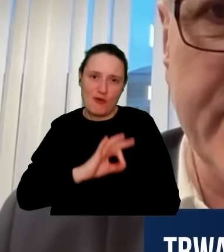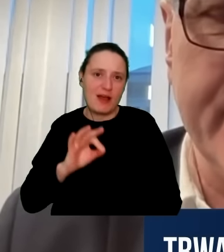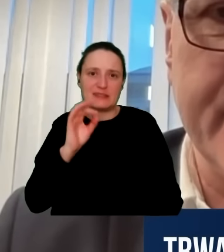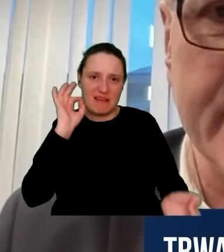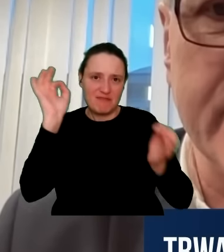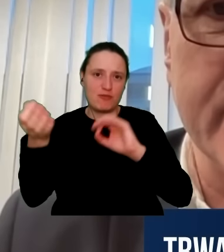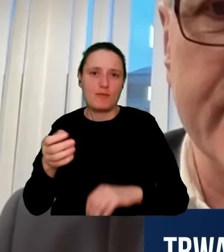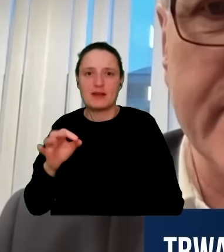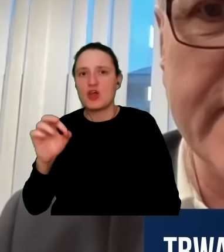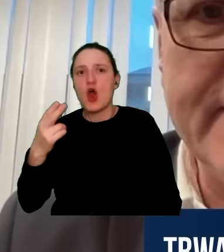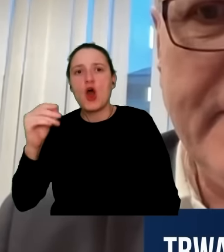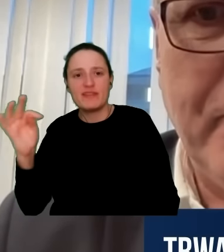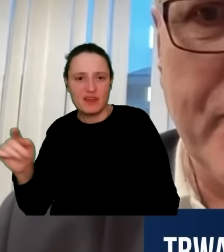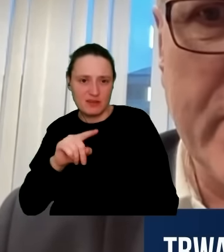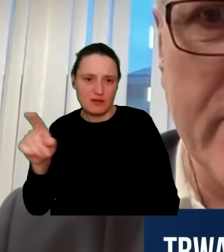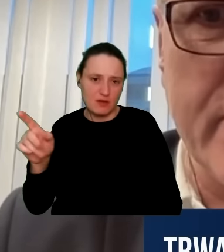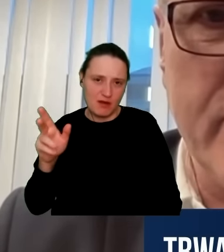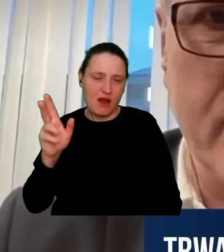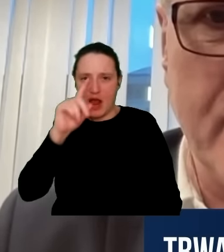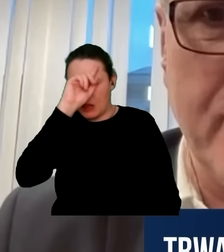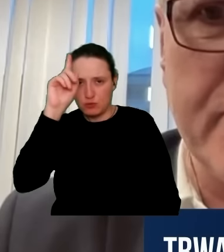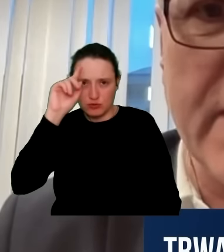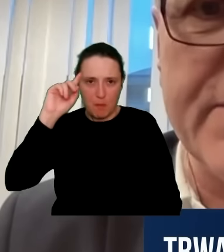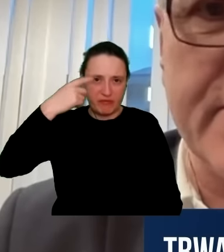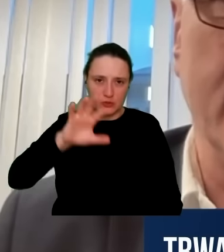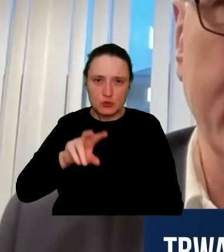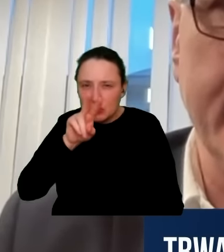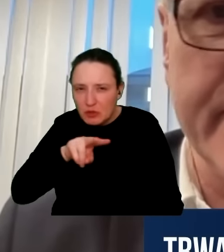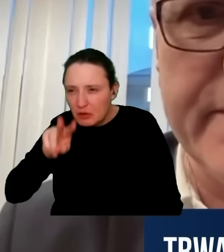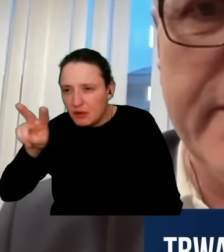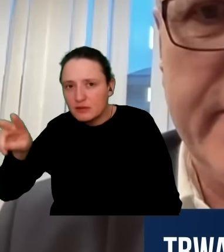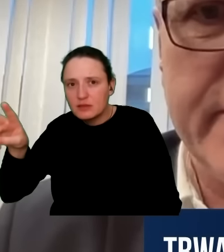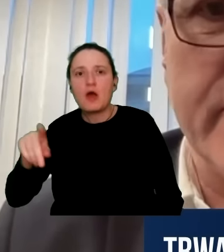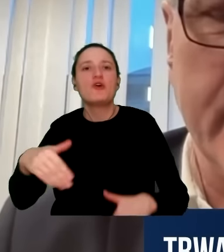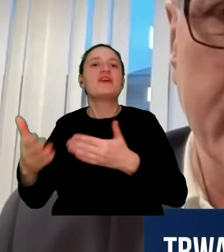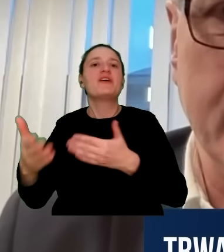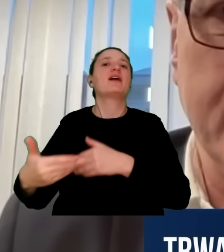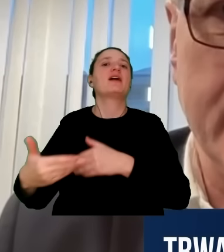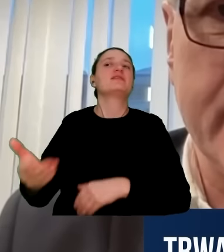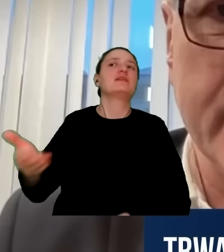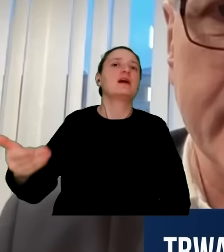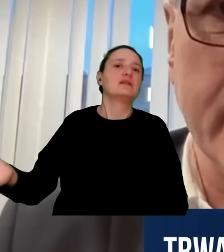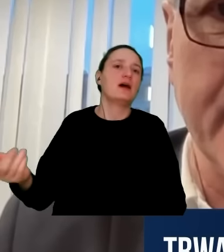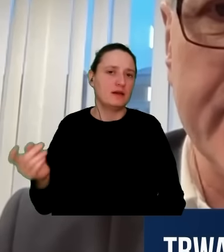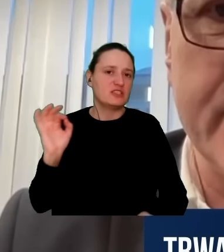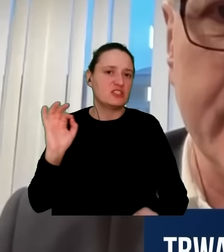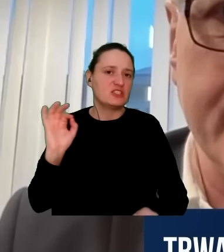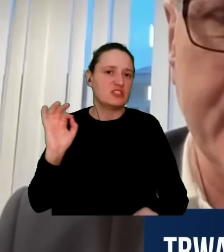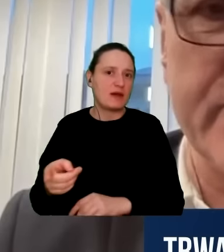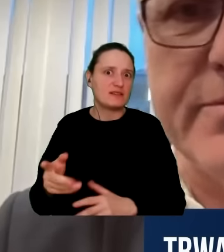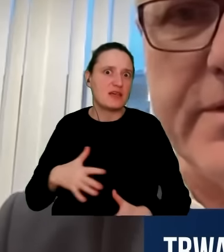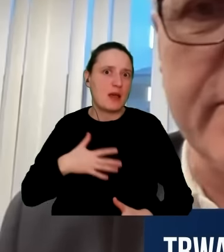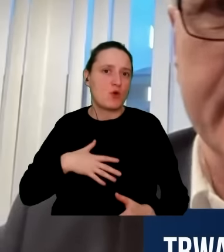powiem, gawiedzi, która tylko to czyta, no, dać kolejną porcję emocji,